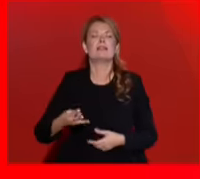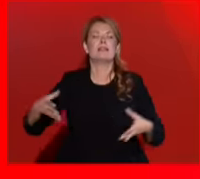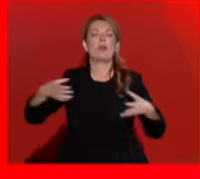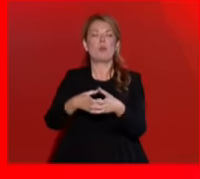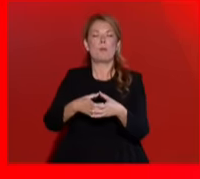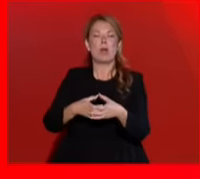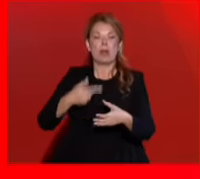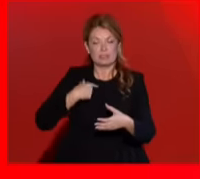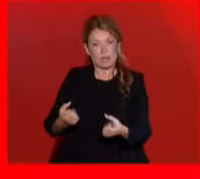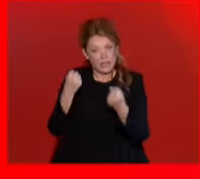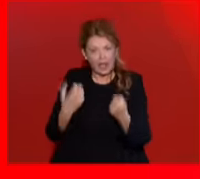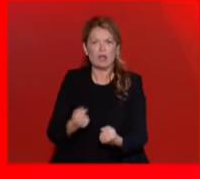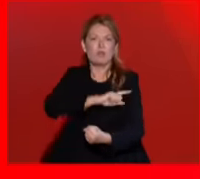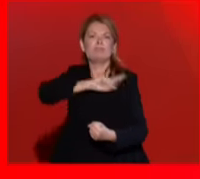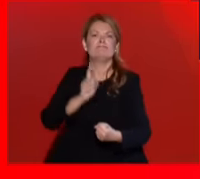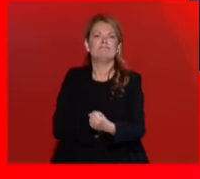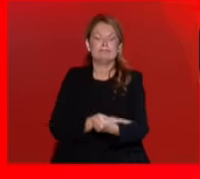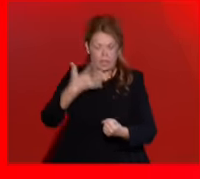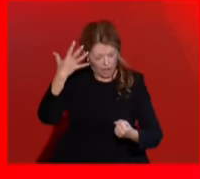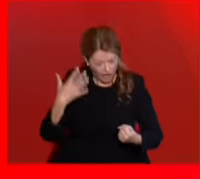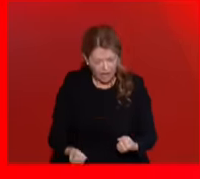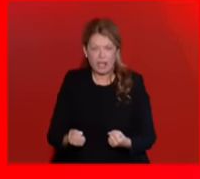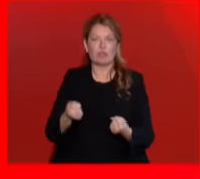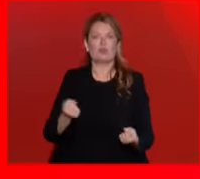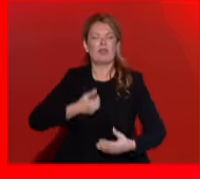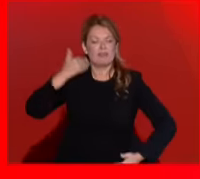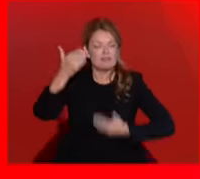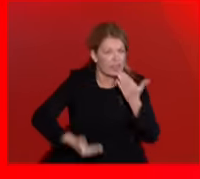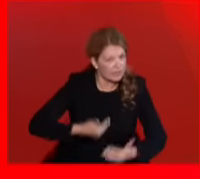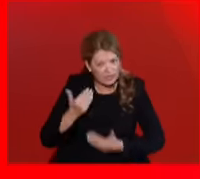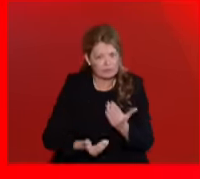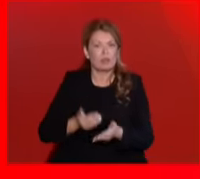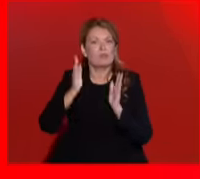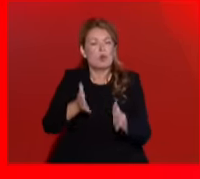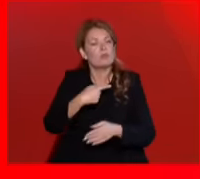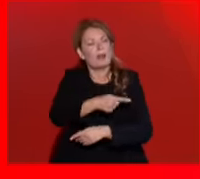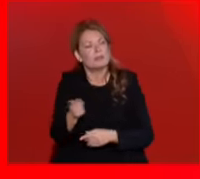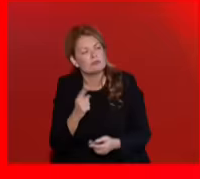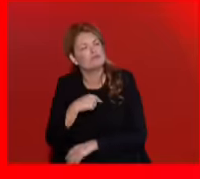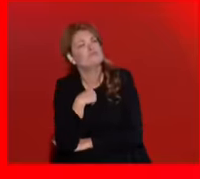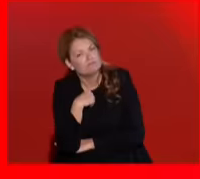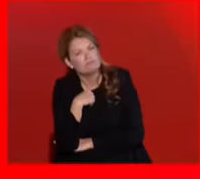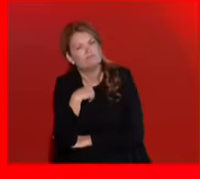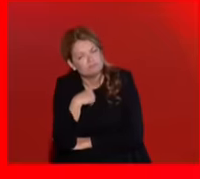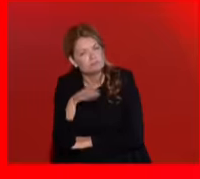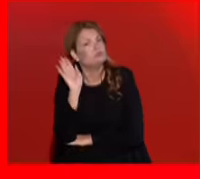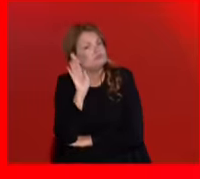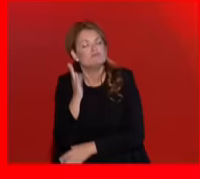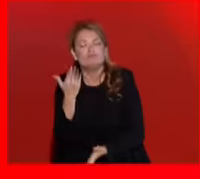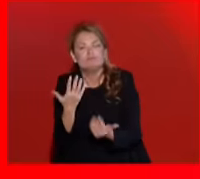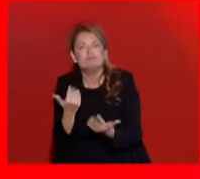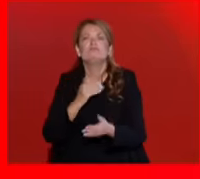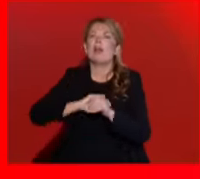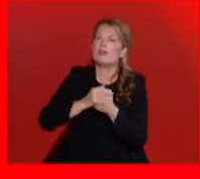Σημαίνει ότι έχουμε τα όπλα, έχουμε τις διαδικασίες και θα ακούσουμε με πολύ ενδιαφέρον τους